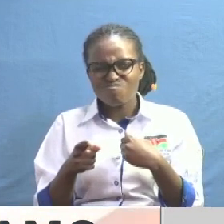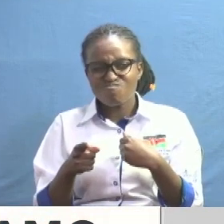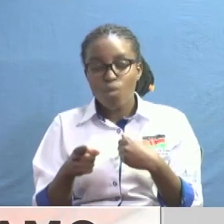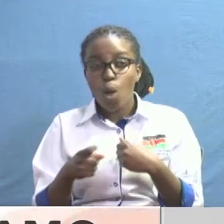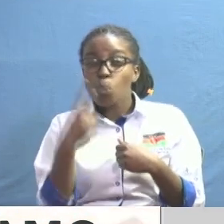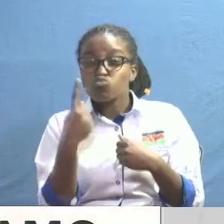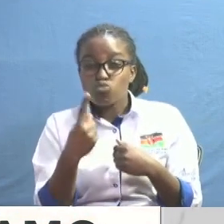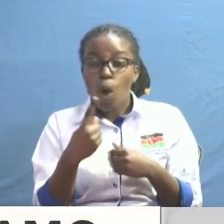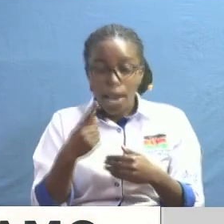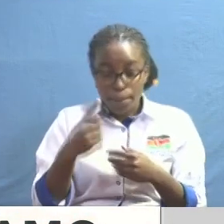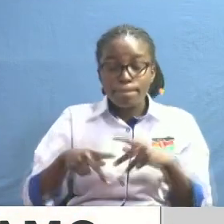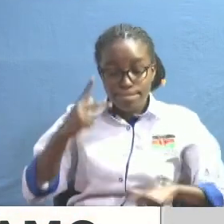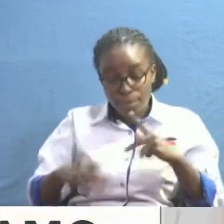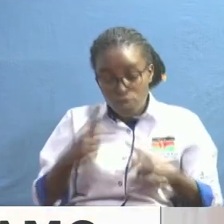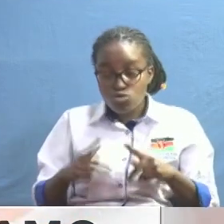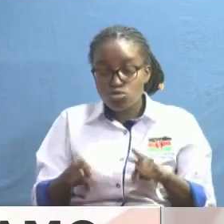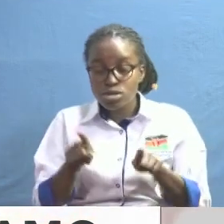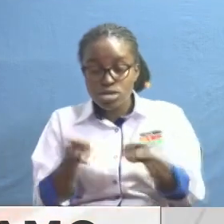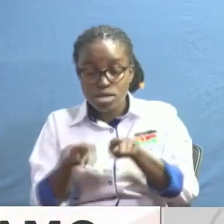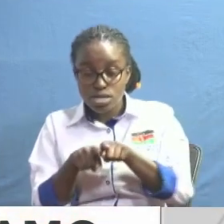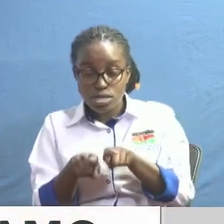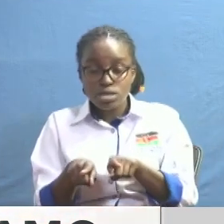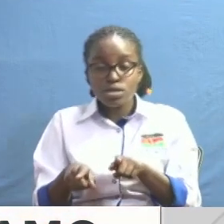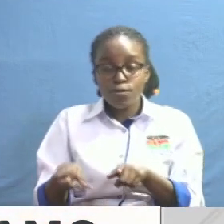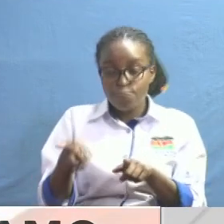au jamii. Mwisho wa kunukuu.